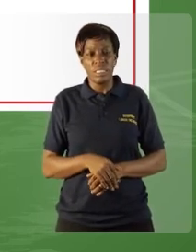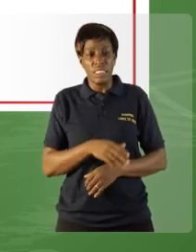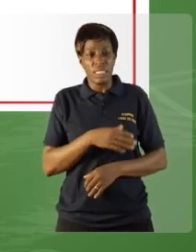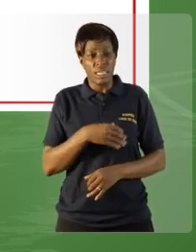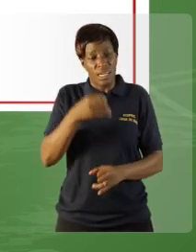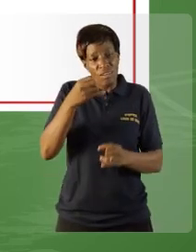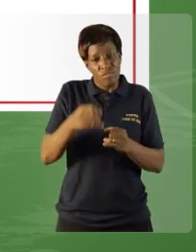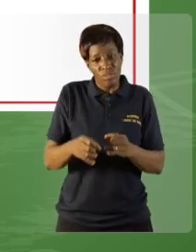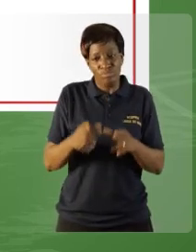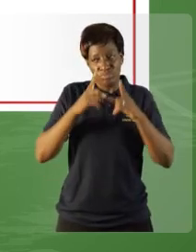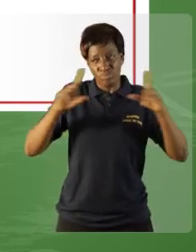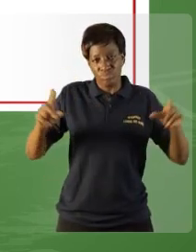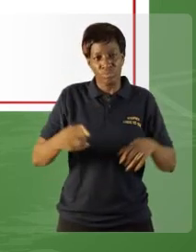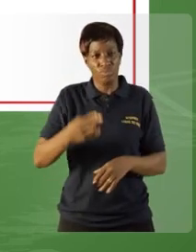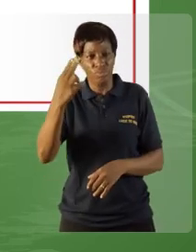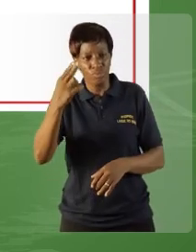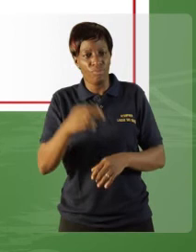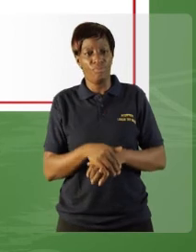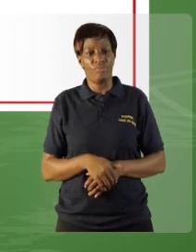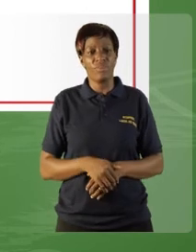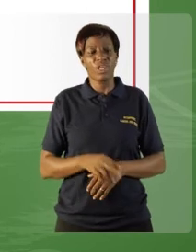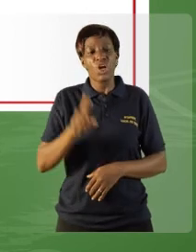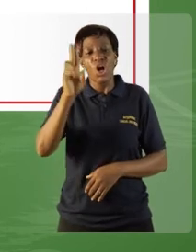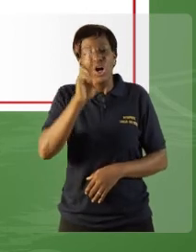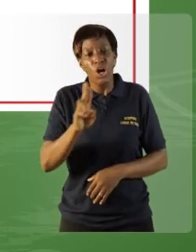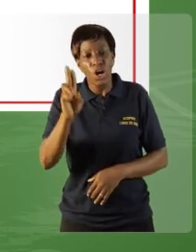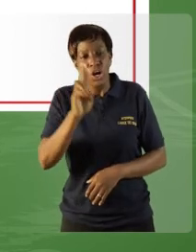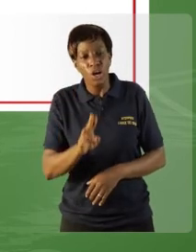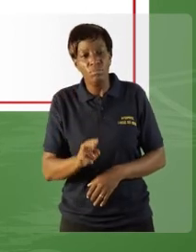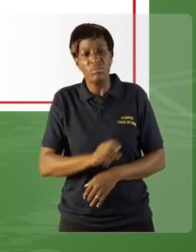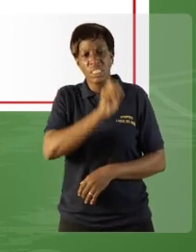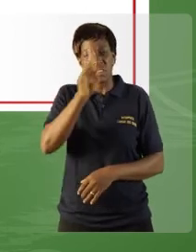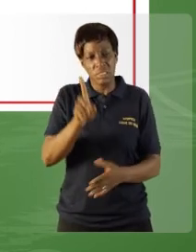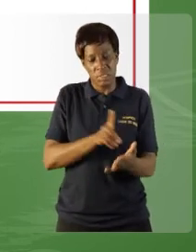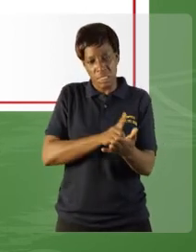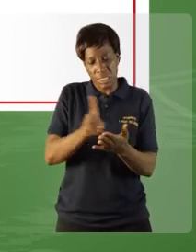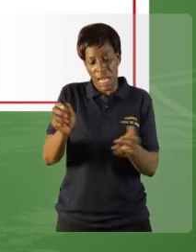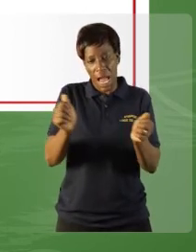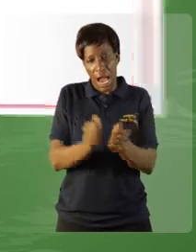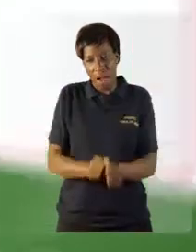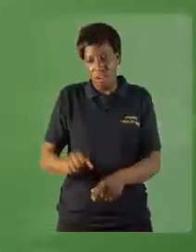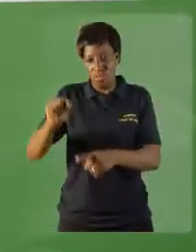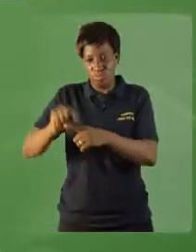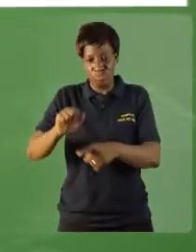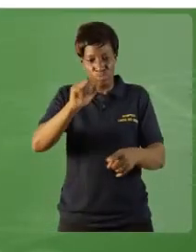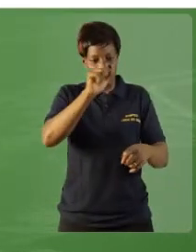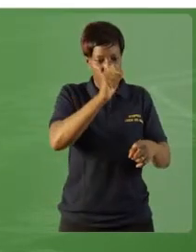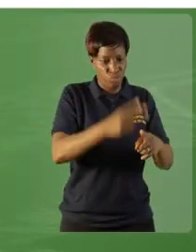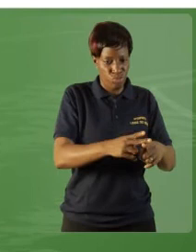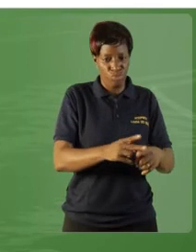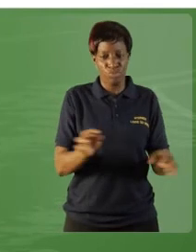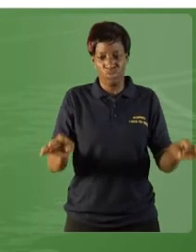le registre soutenu utilise une interrogation directe avec inversion du sujet.